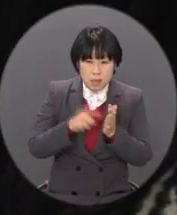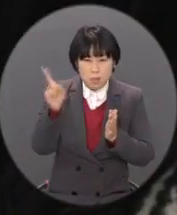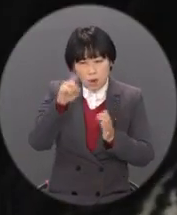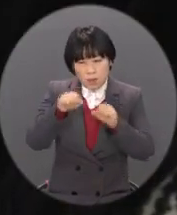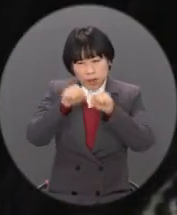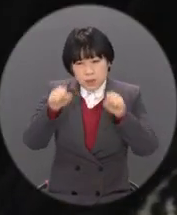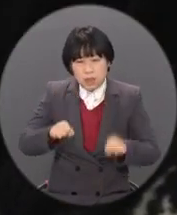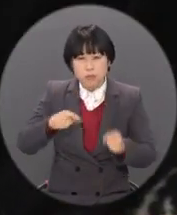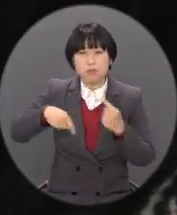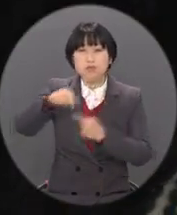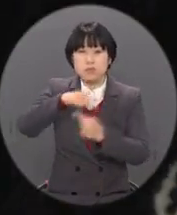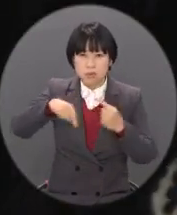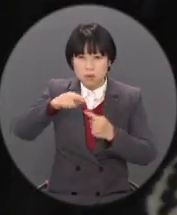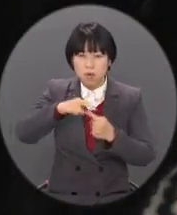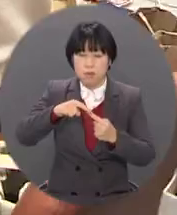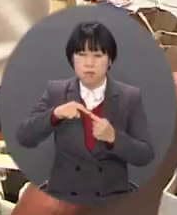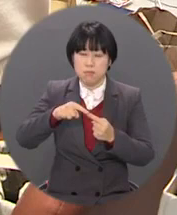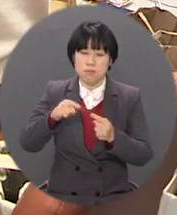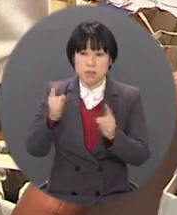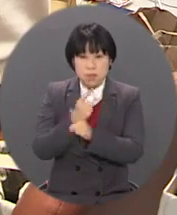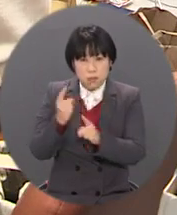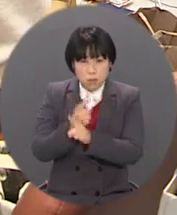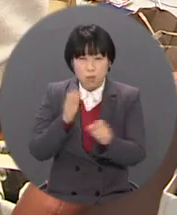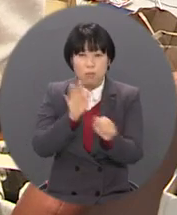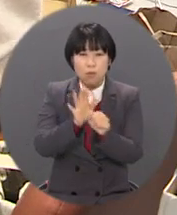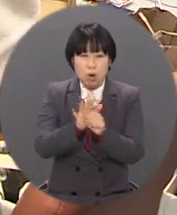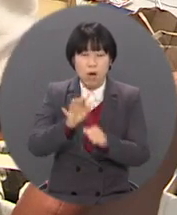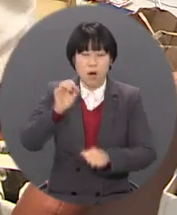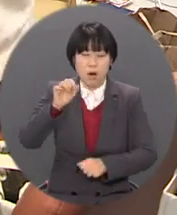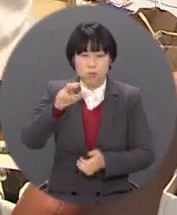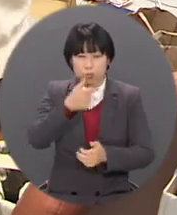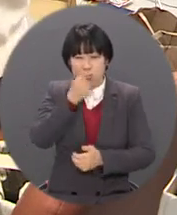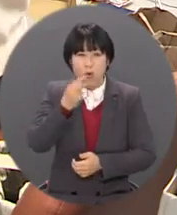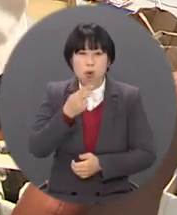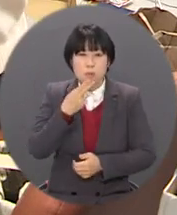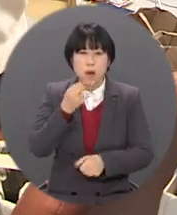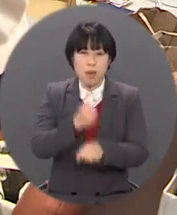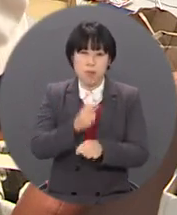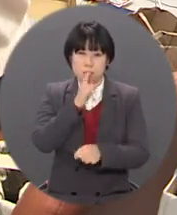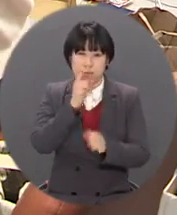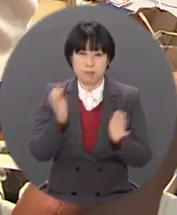구축하는 등 방역 체계에 빈틈이 없도록 하겠다고 밝혔습니다. MBC 뉴스 김영창입니다.